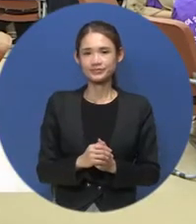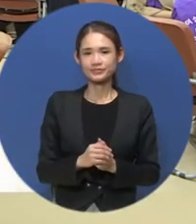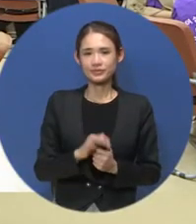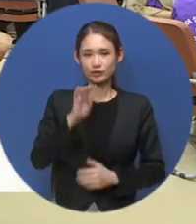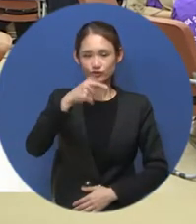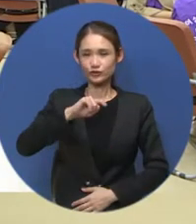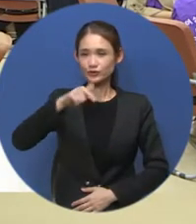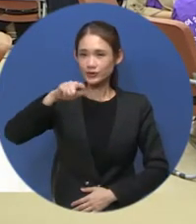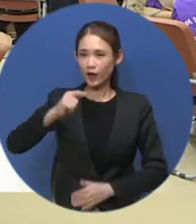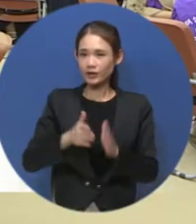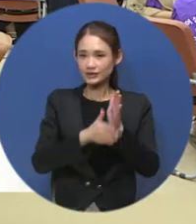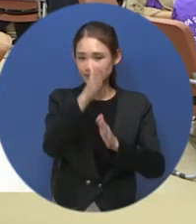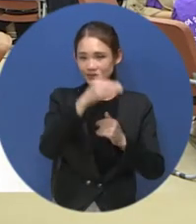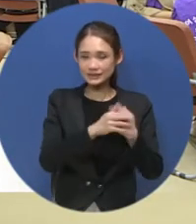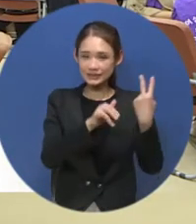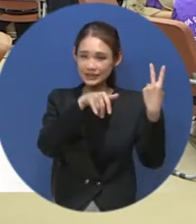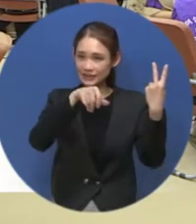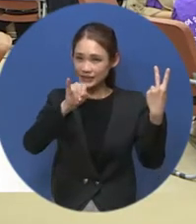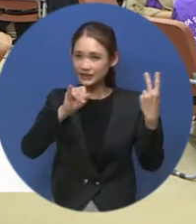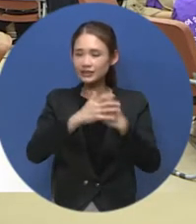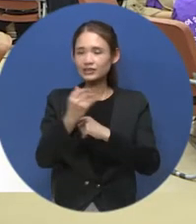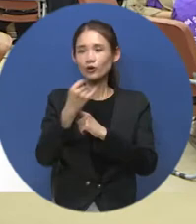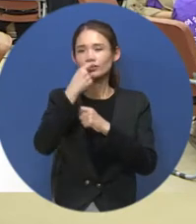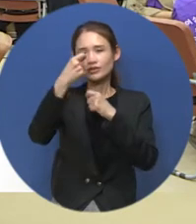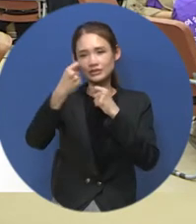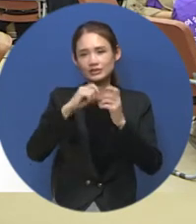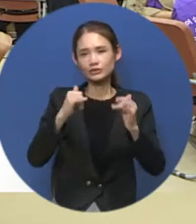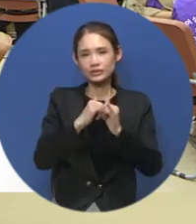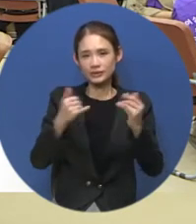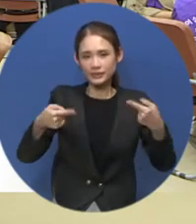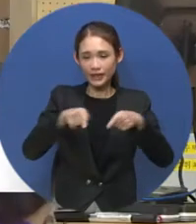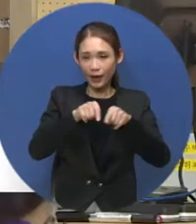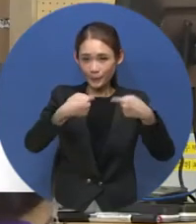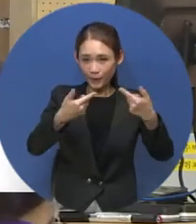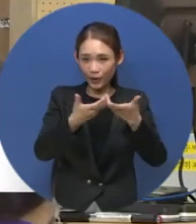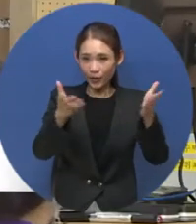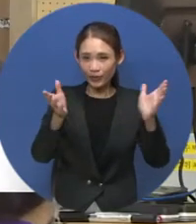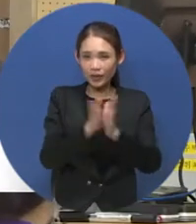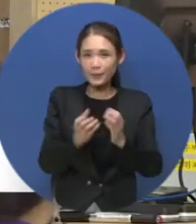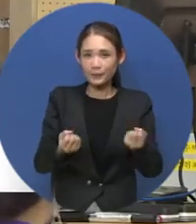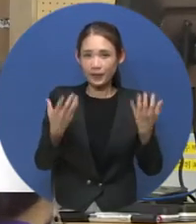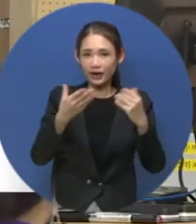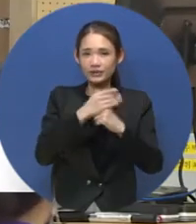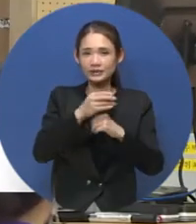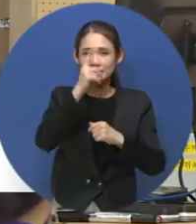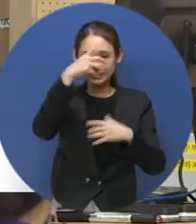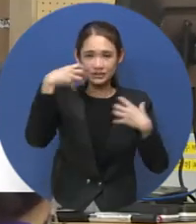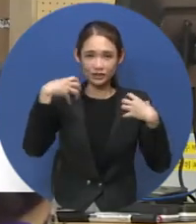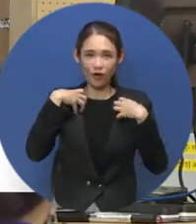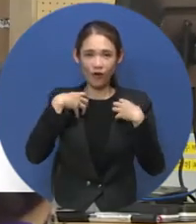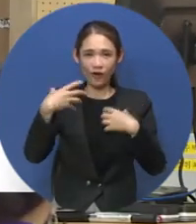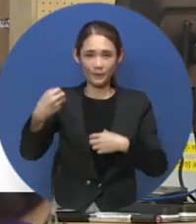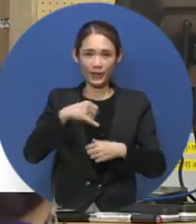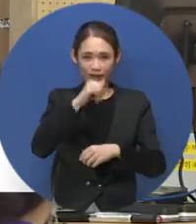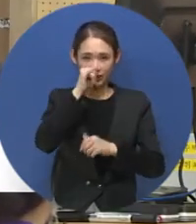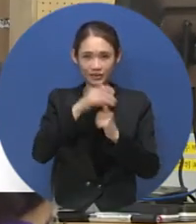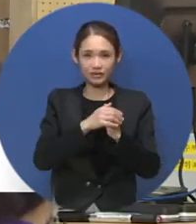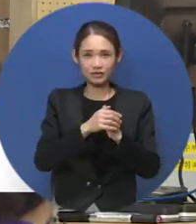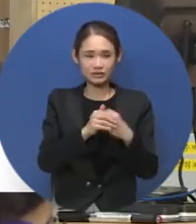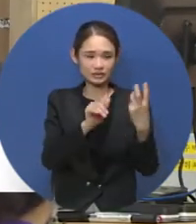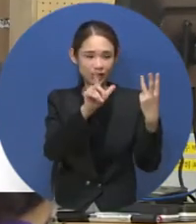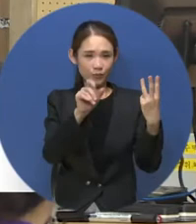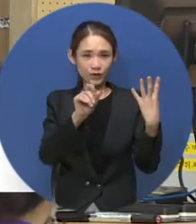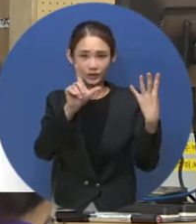순천시가 제 2기 순천시 여성친화 시민참여 단 발대식을 순천시청 에서 가졌습니다 지난